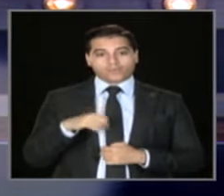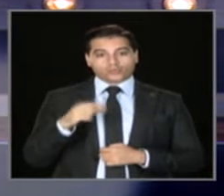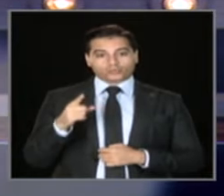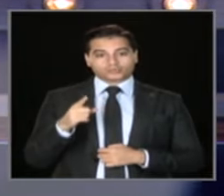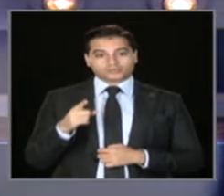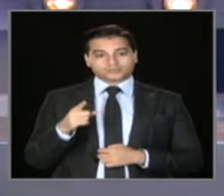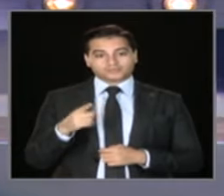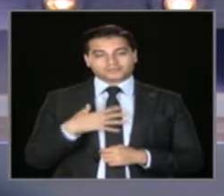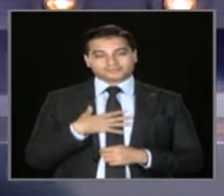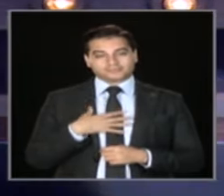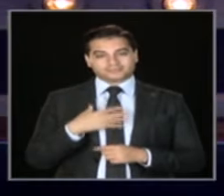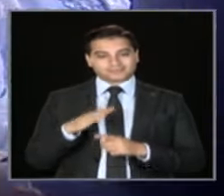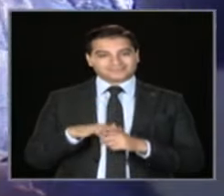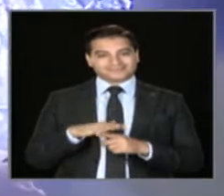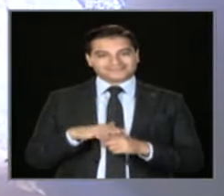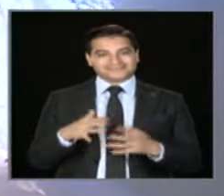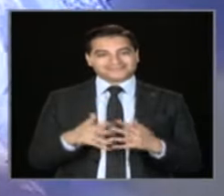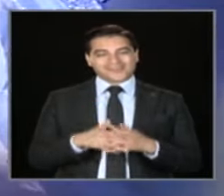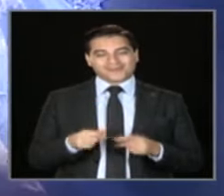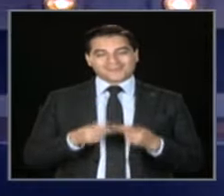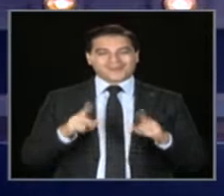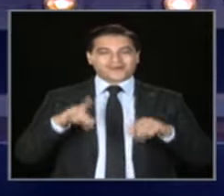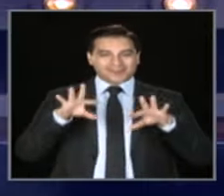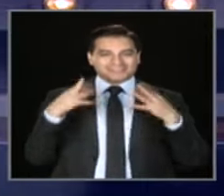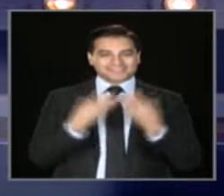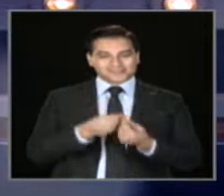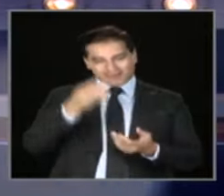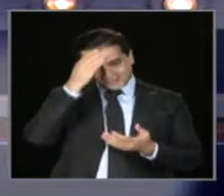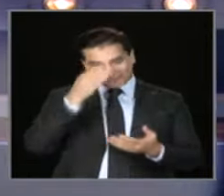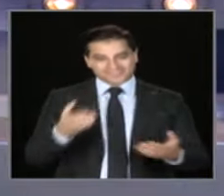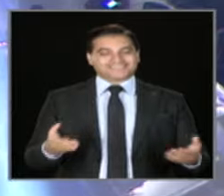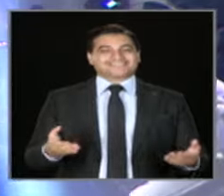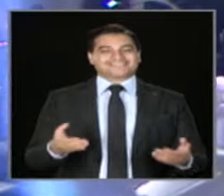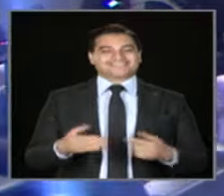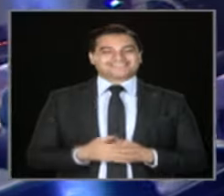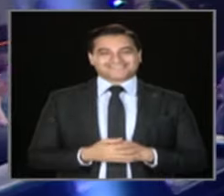حبيبنا برض والى اللقاء وحلقه جديده مع